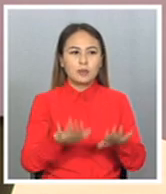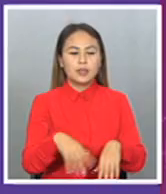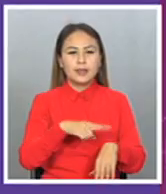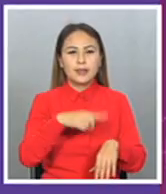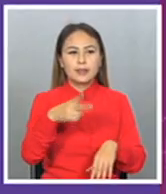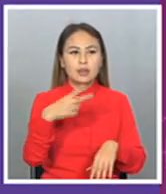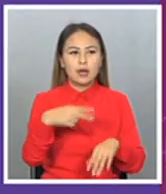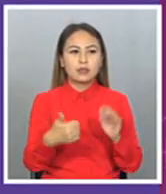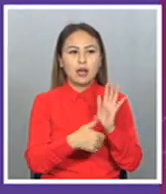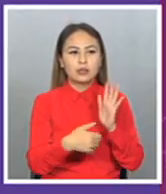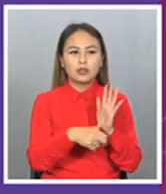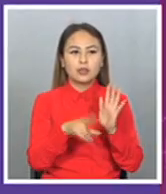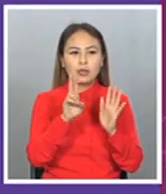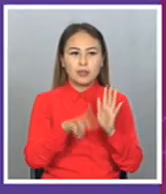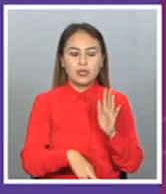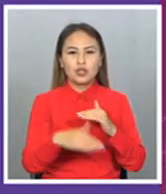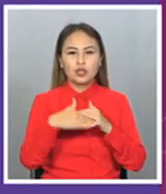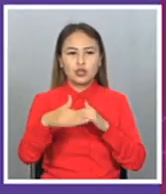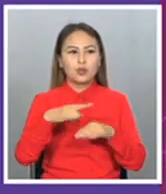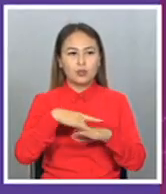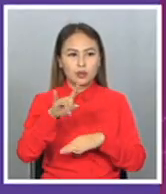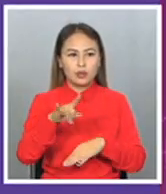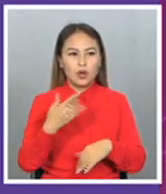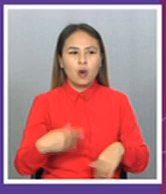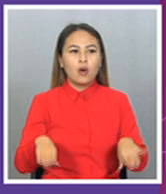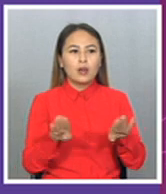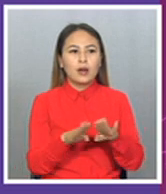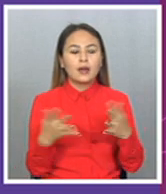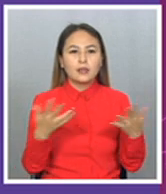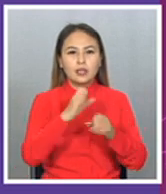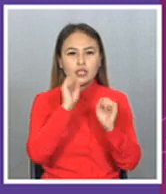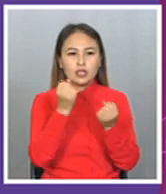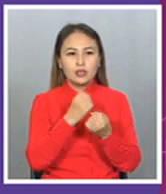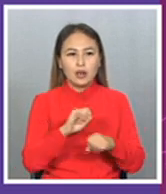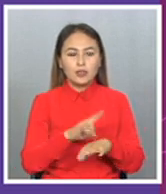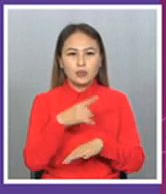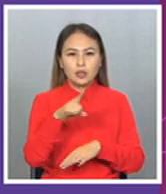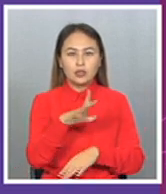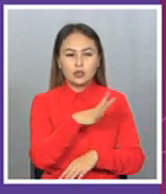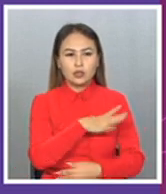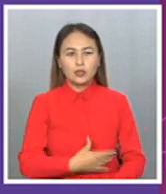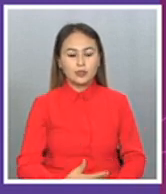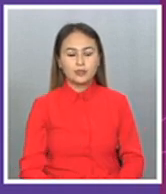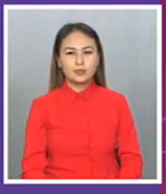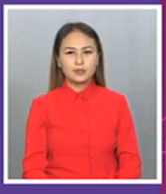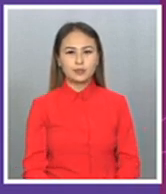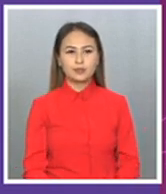сағатта 600 км жерді ұшып өтті. Ол қандай жылдамдықпен